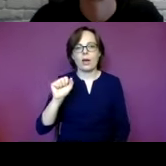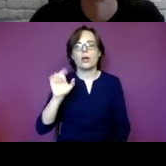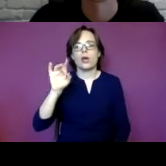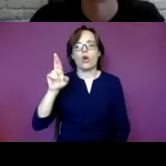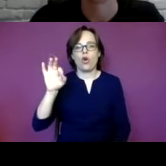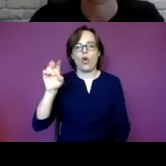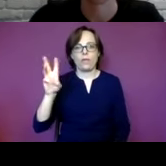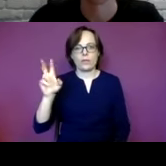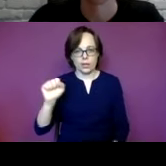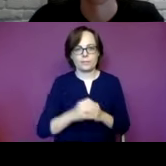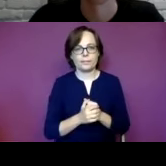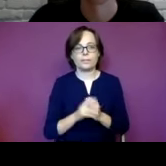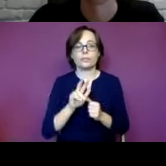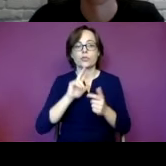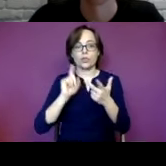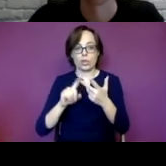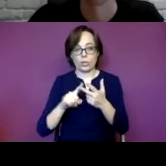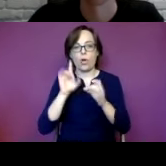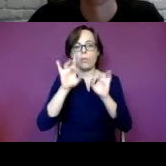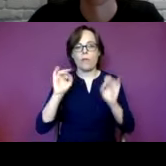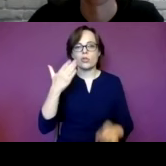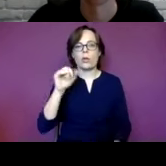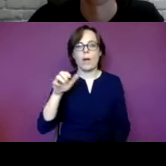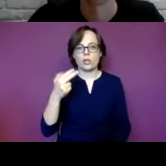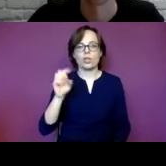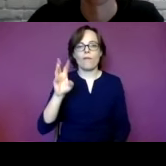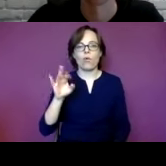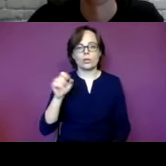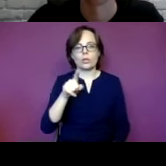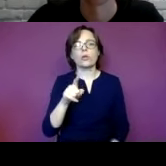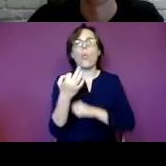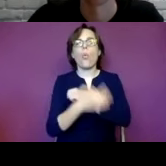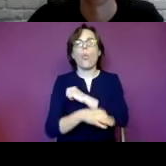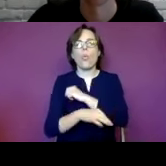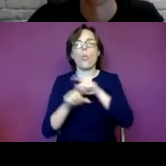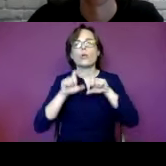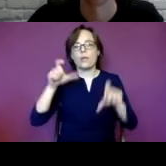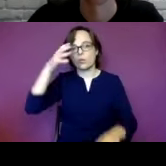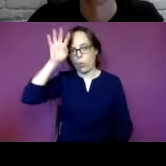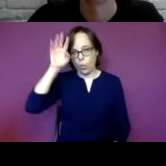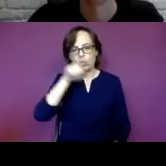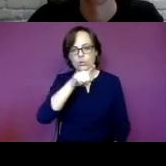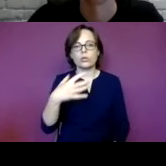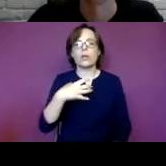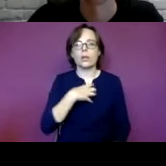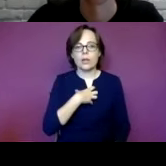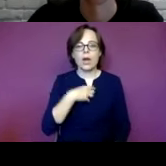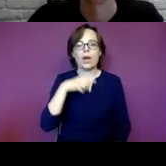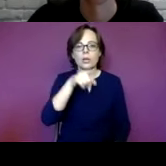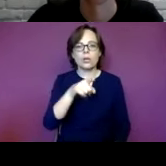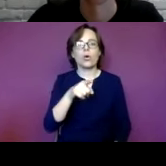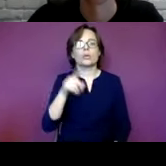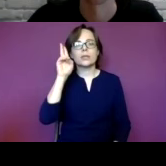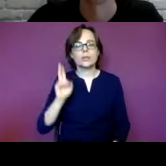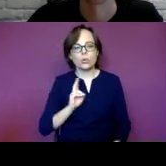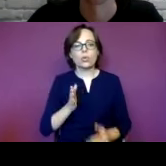pan profesor Marcin Wójcik z Uniwersytetu Łódzkiego, dyrektor Instytutu Geografii Społeczno-Ekonomicznej i